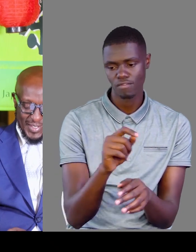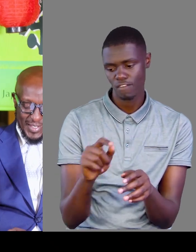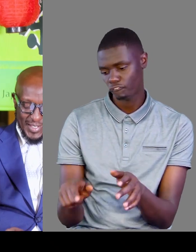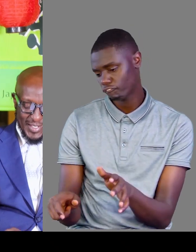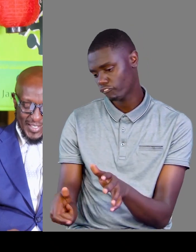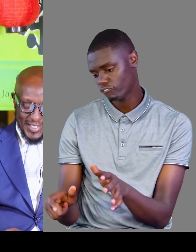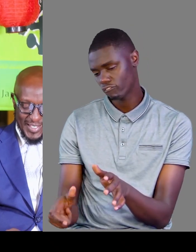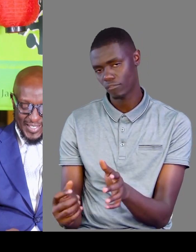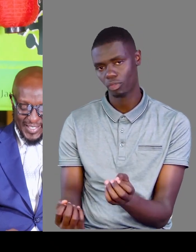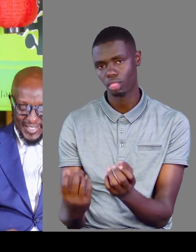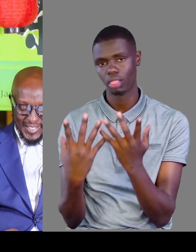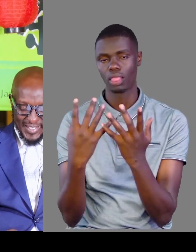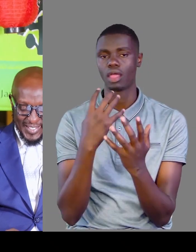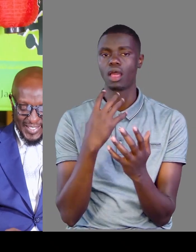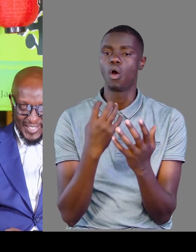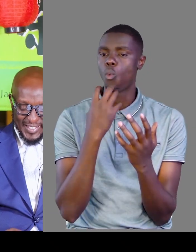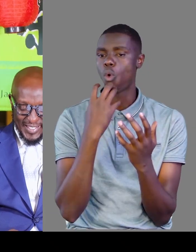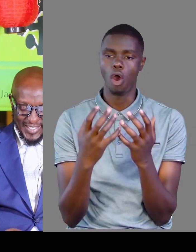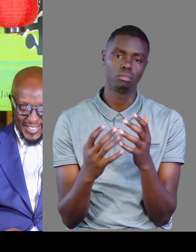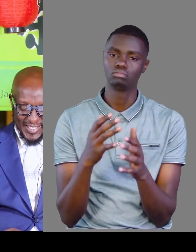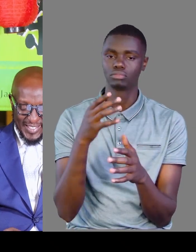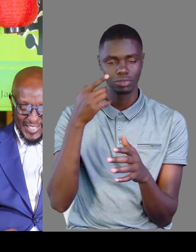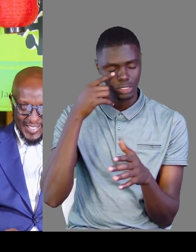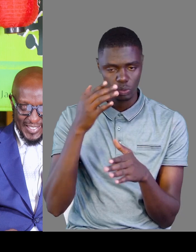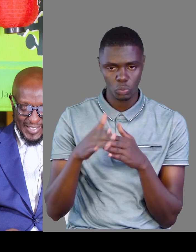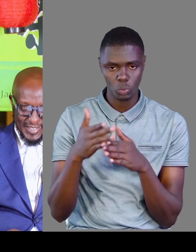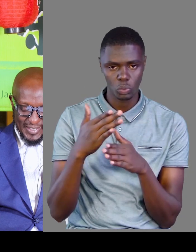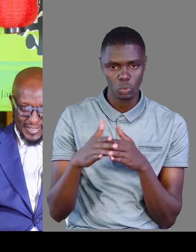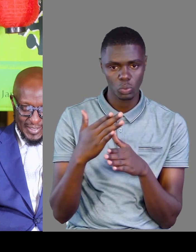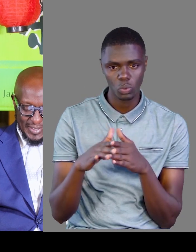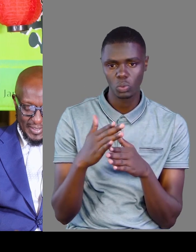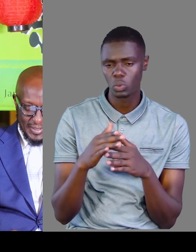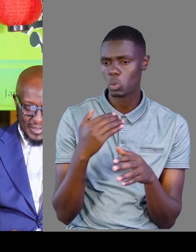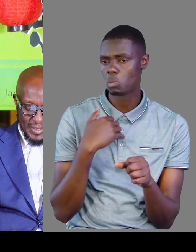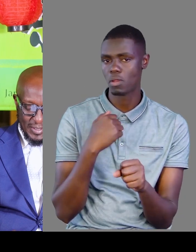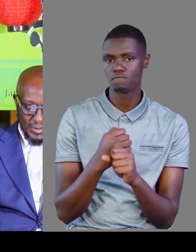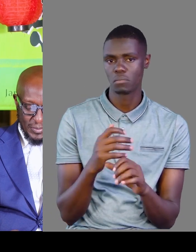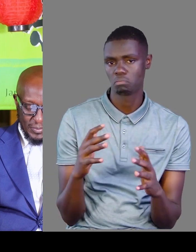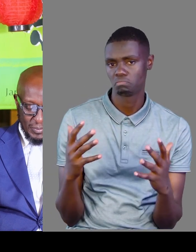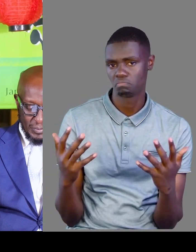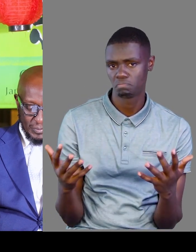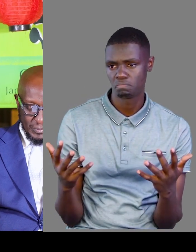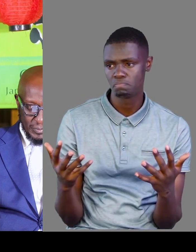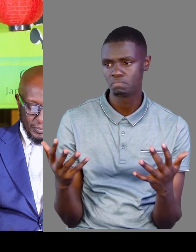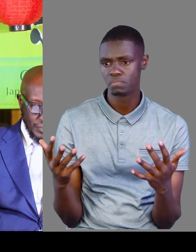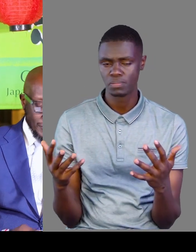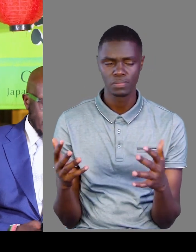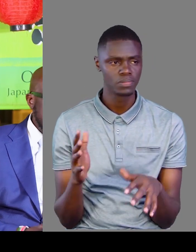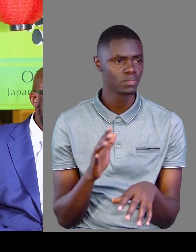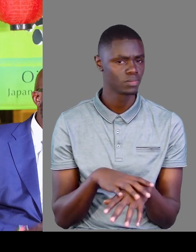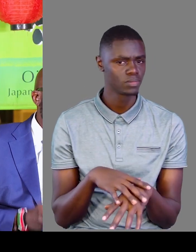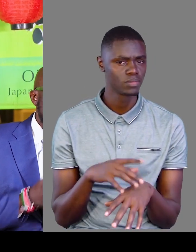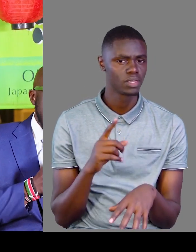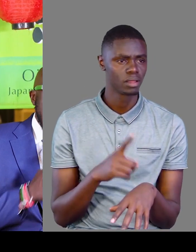juu, imagine home nikikata vitunguu, ino ni song ya vitu mimi udu. Kwanza kabisa